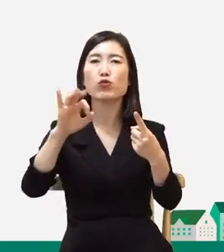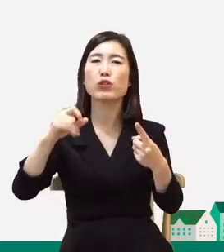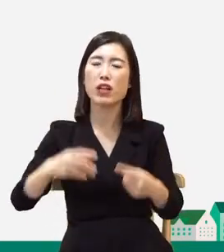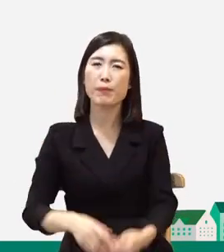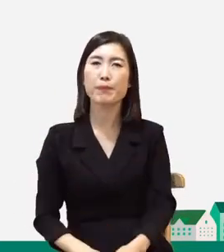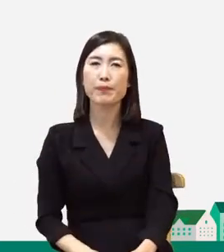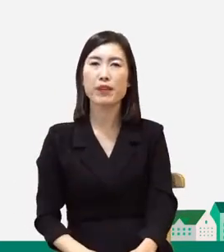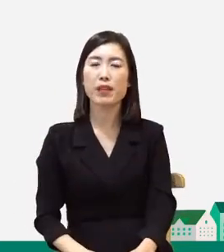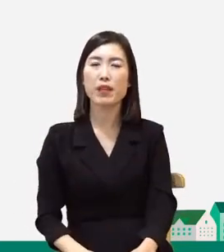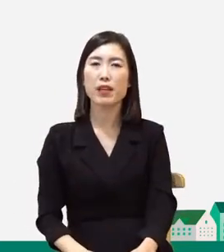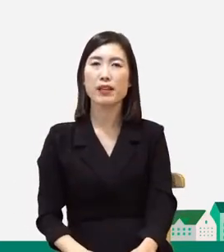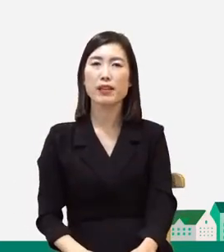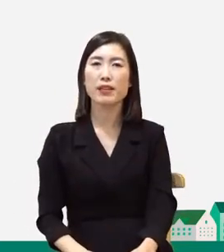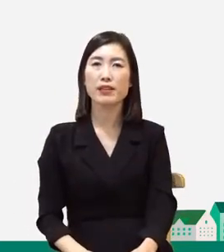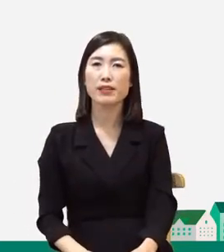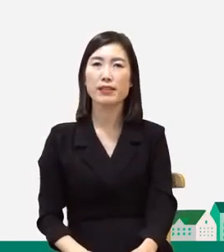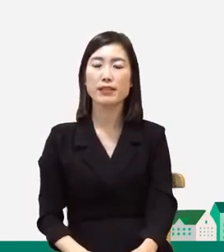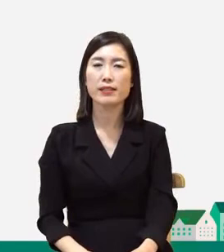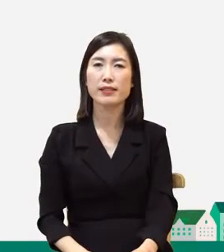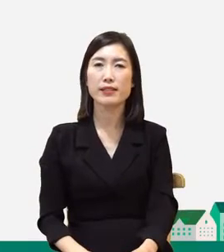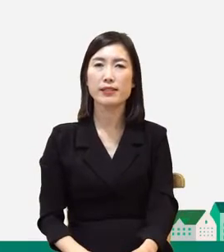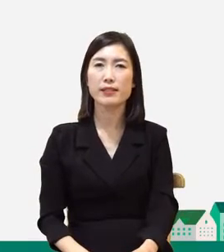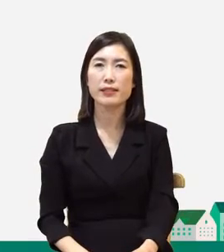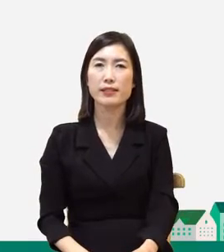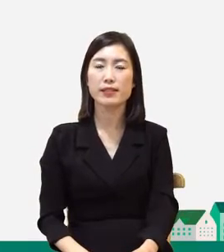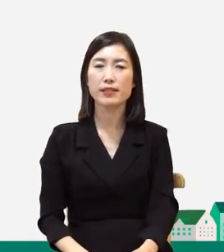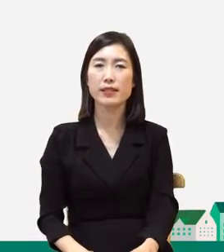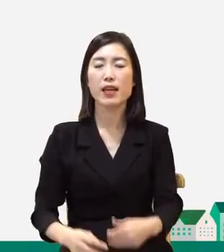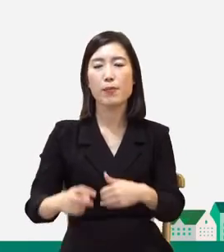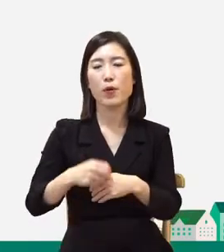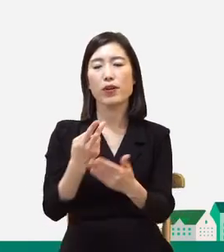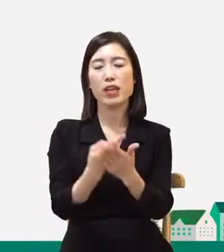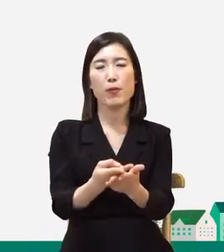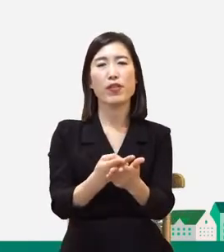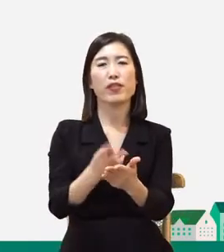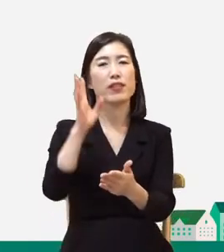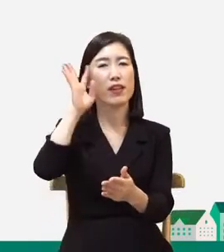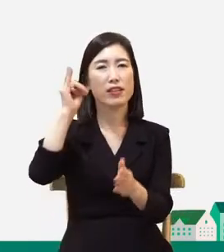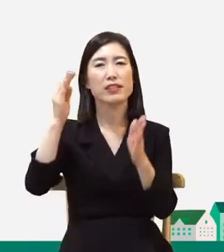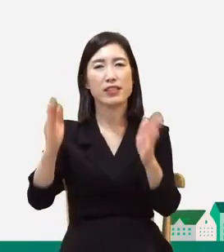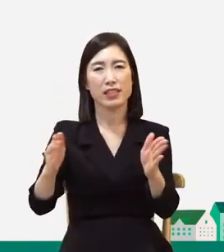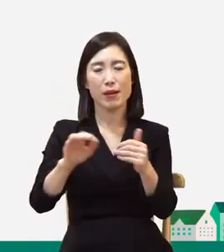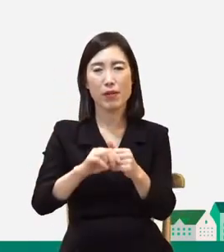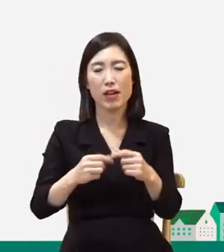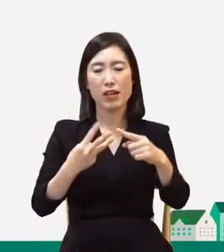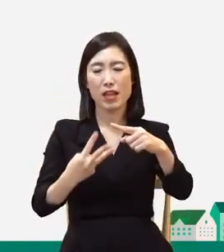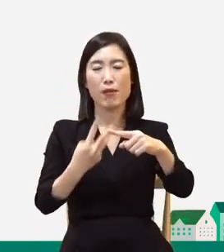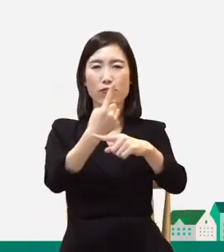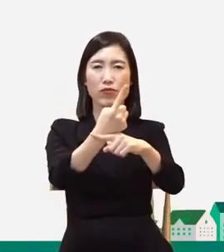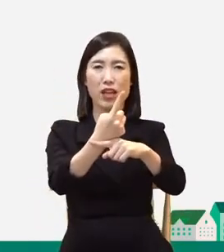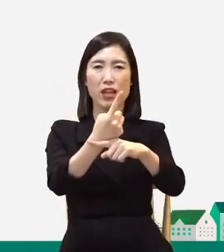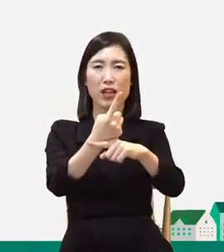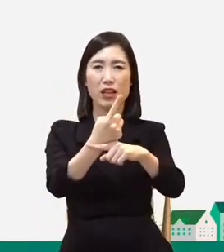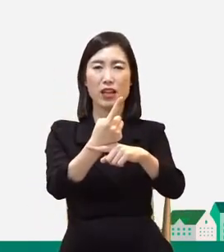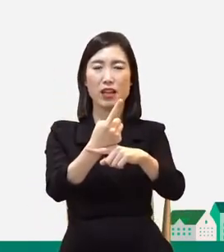샘소년집 자립회원 40명에 대한 그 입원 기간은 39.4일로 3분의 1밖에 되지